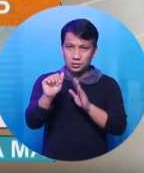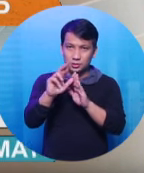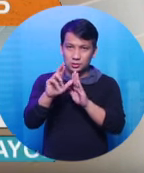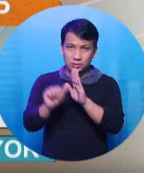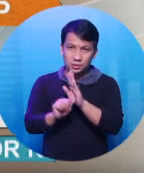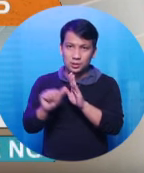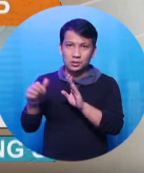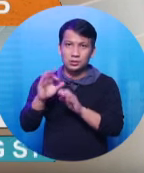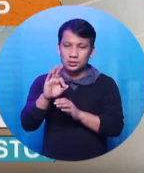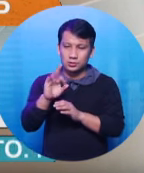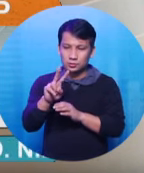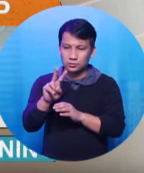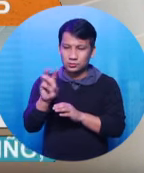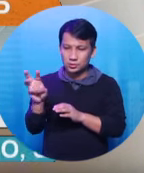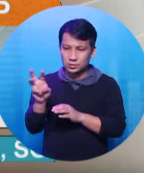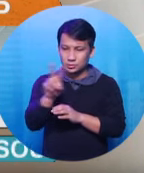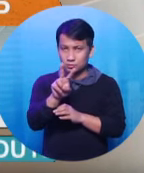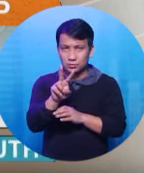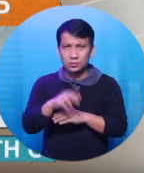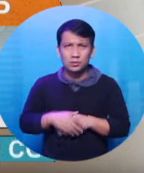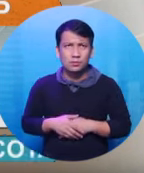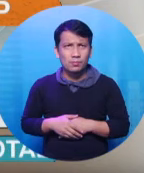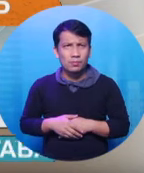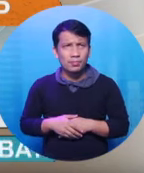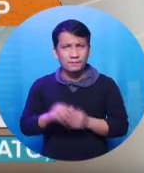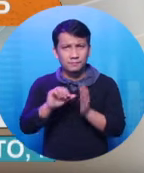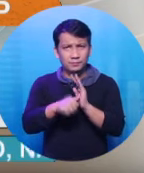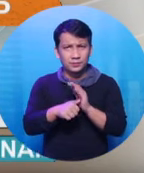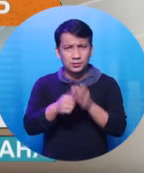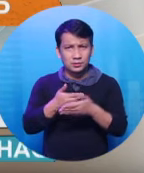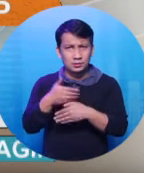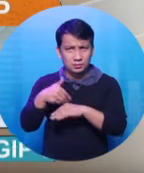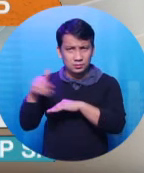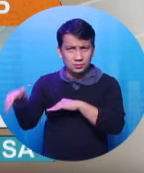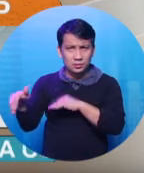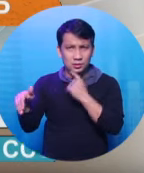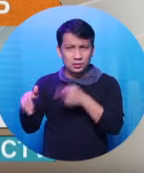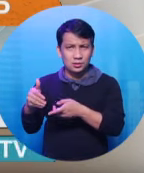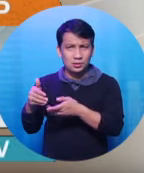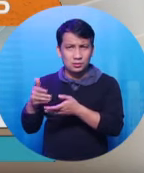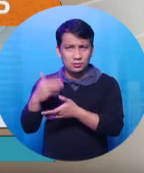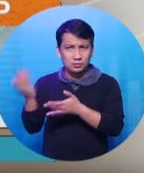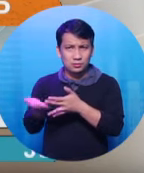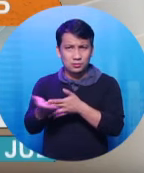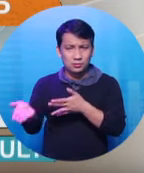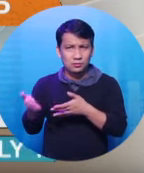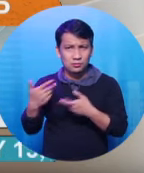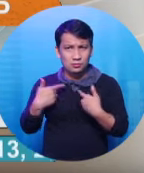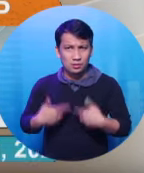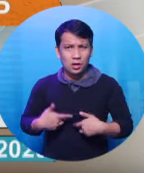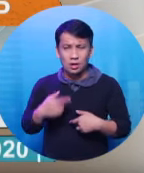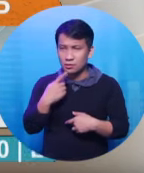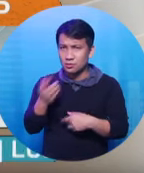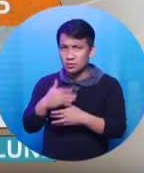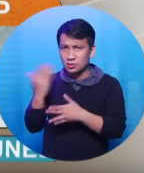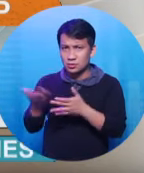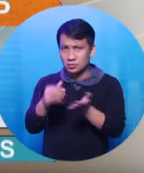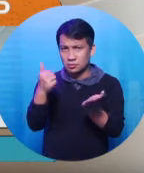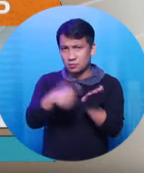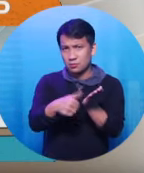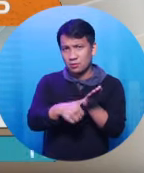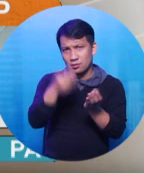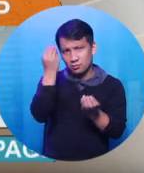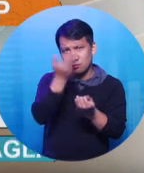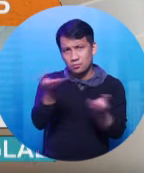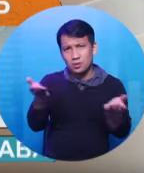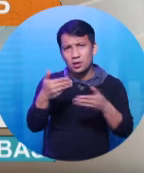yun doon. Okay. Ma'am, pwede niyo pong bigyan ng kopya ito pong biktima ng blatter at kung papaan